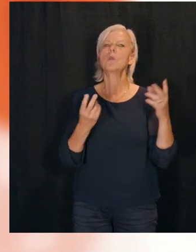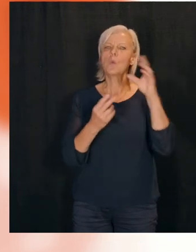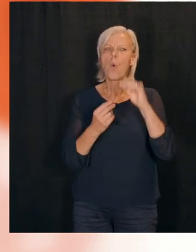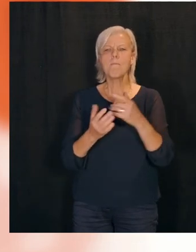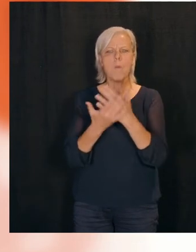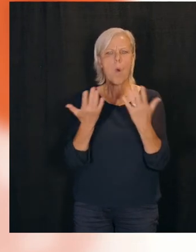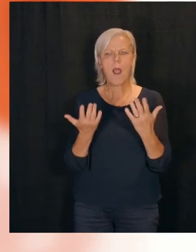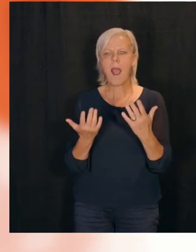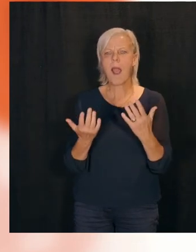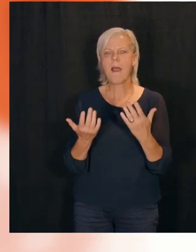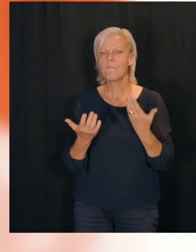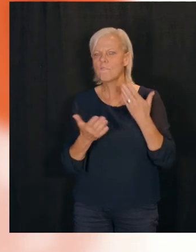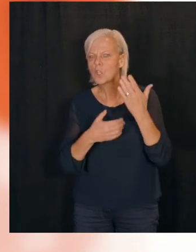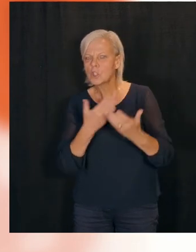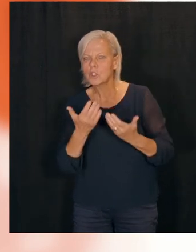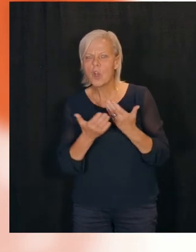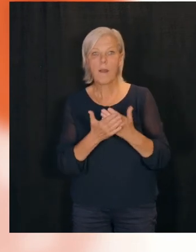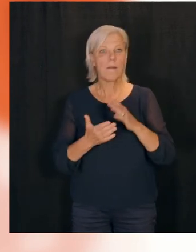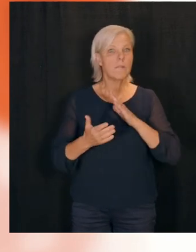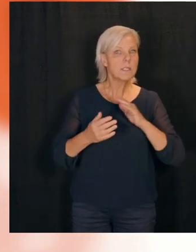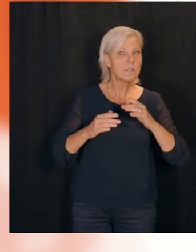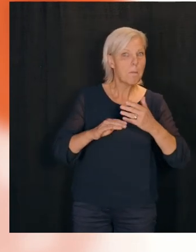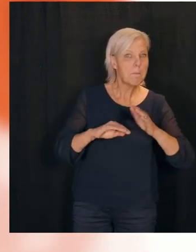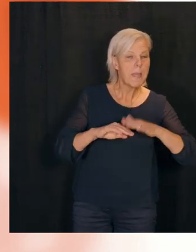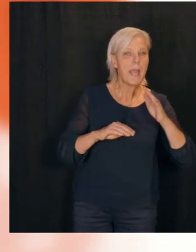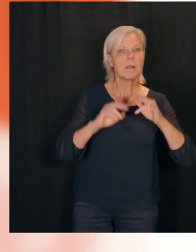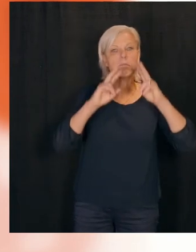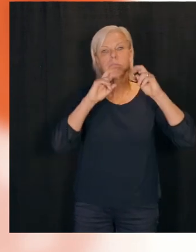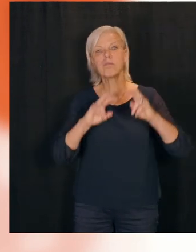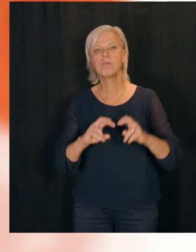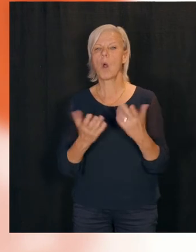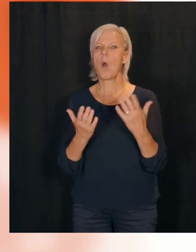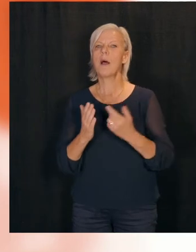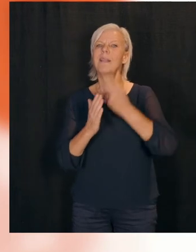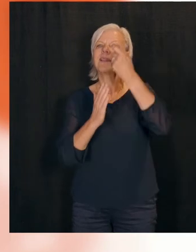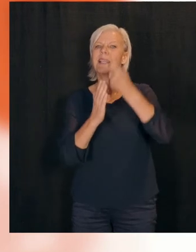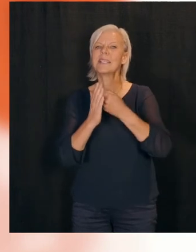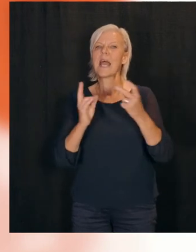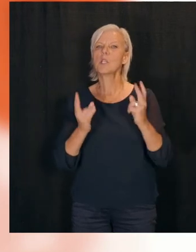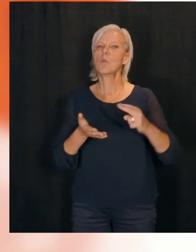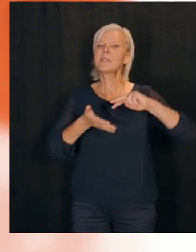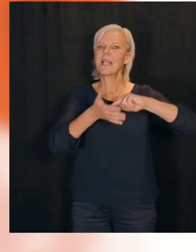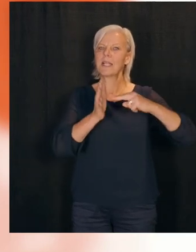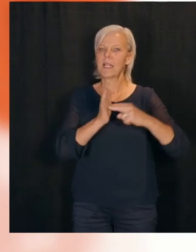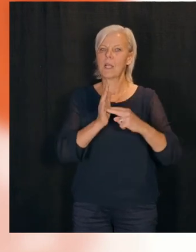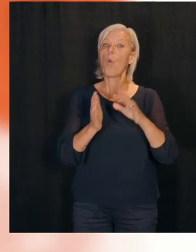men är det inte fler steg efter det här med design som strategi? Och jag har med två stycken här.